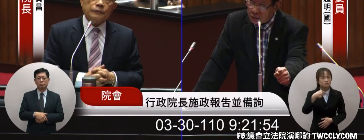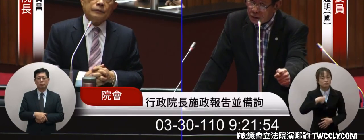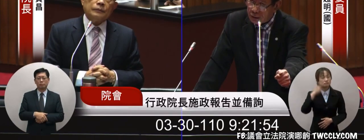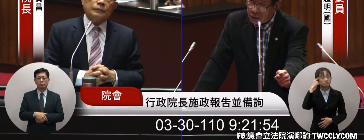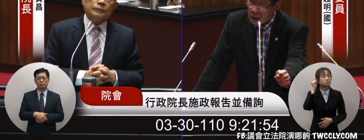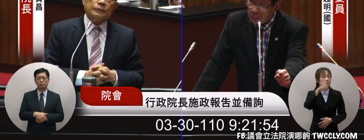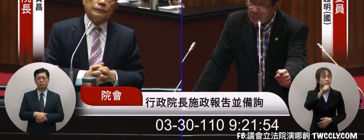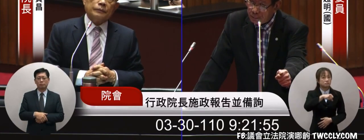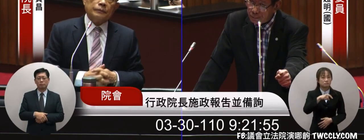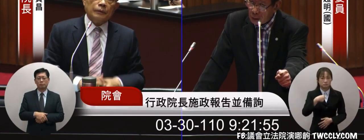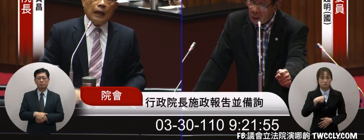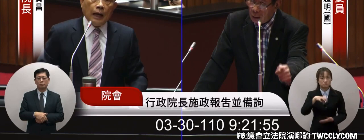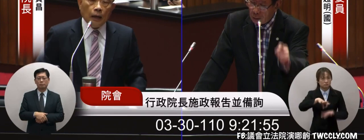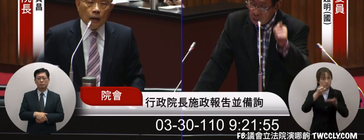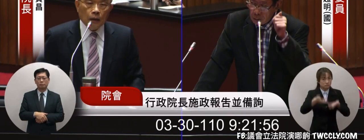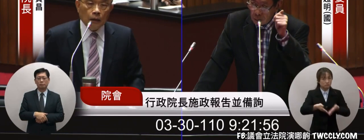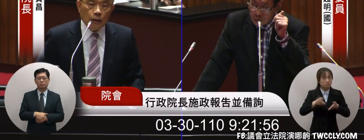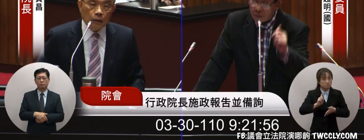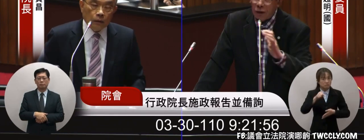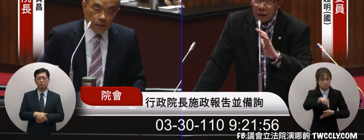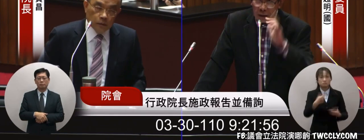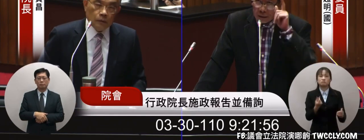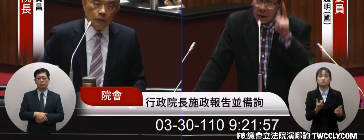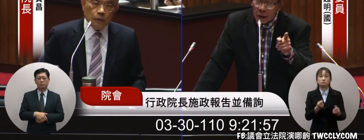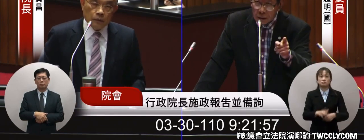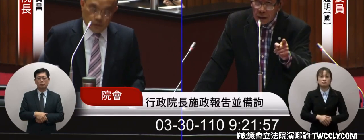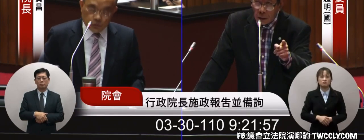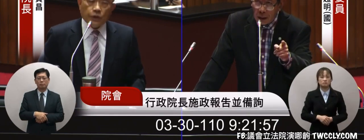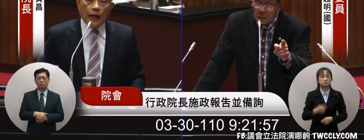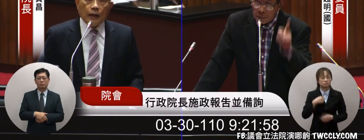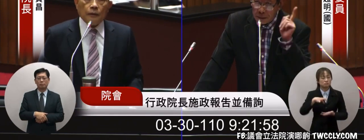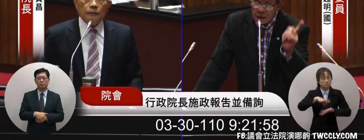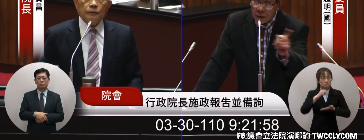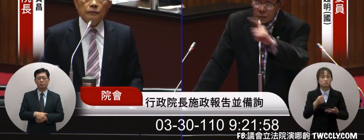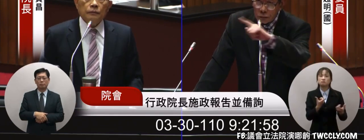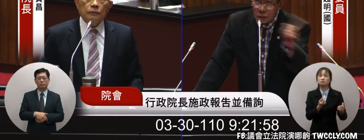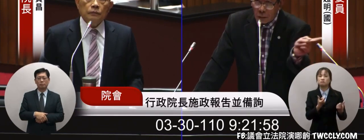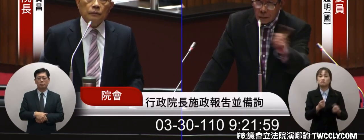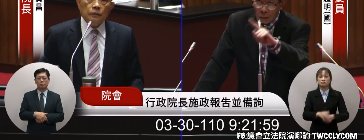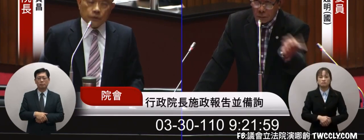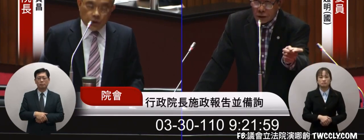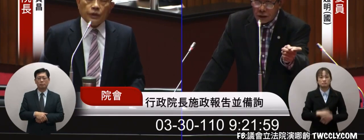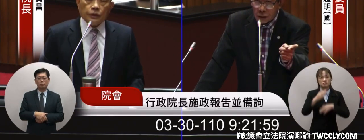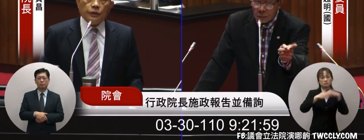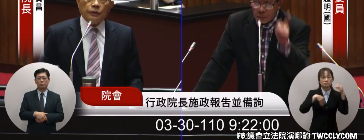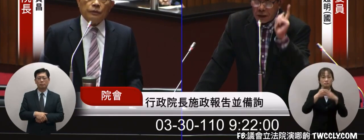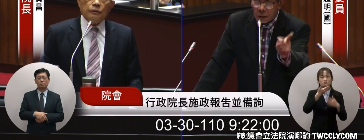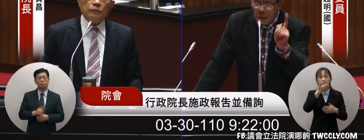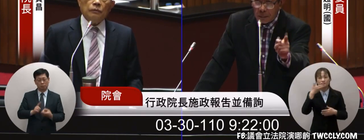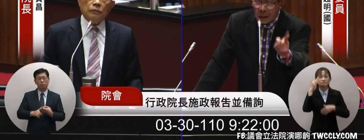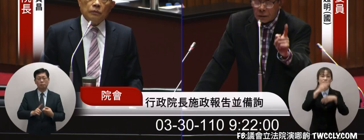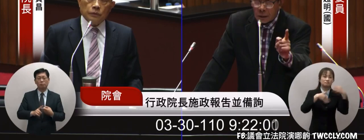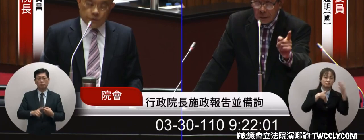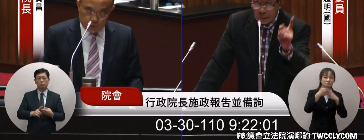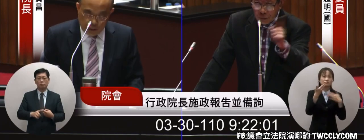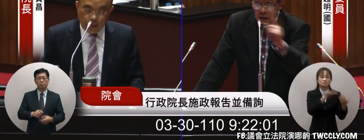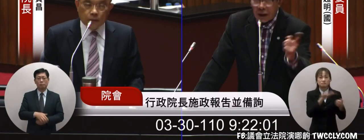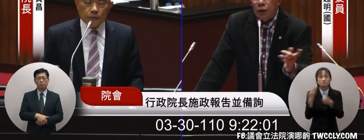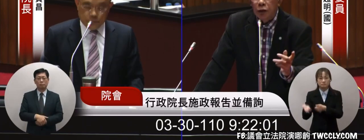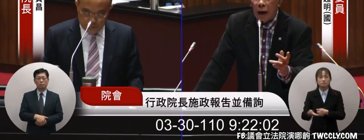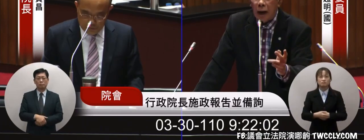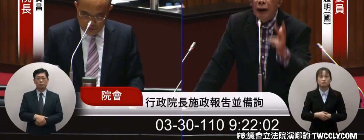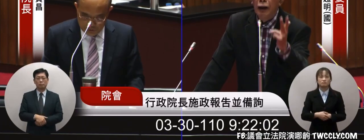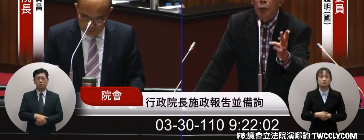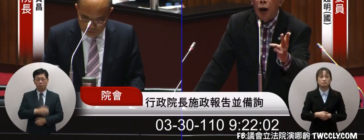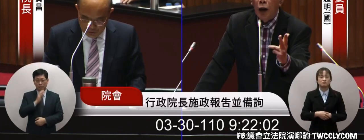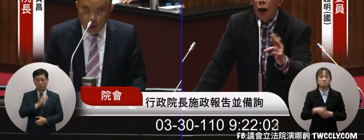點就是在這點我的重點也在這個地方彼此復共有需求彼此幫忙解決